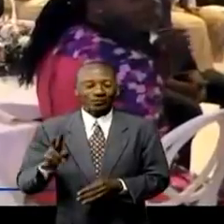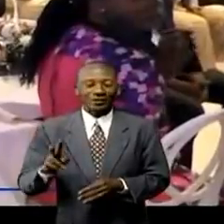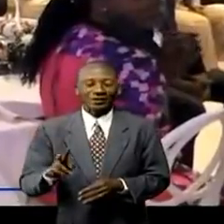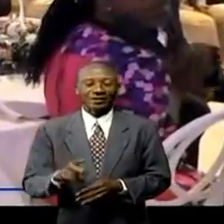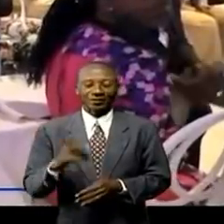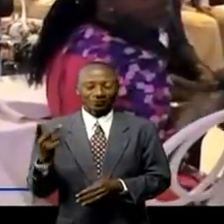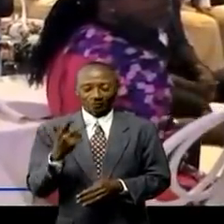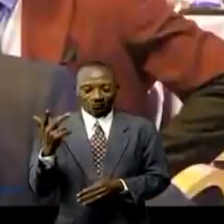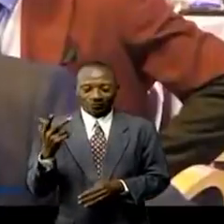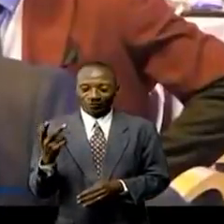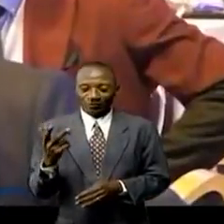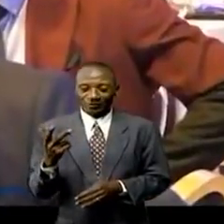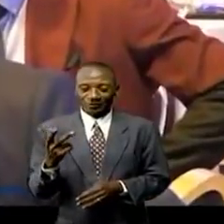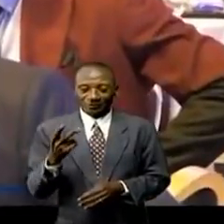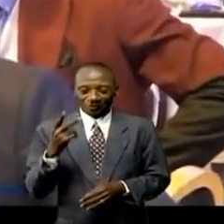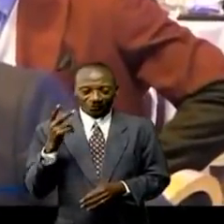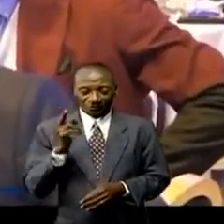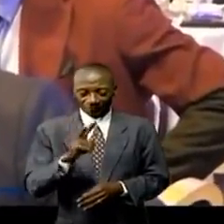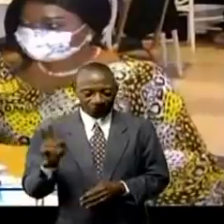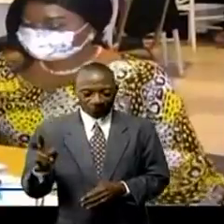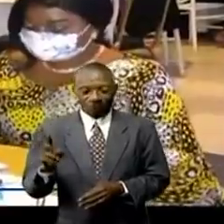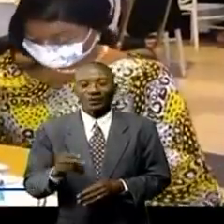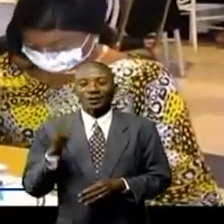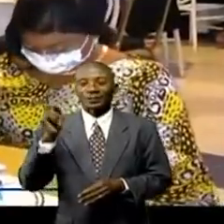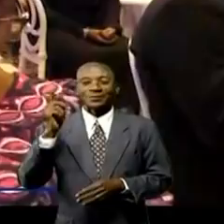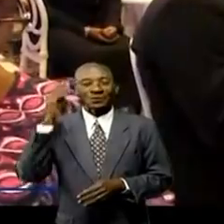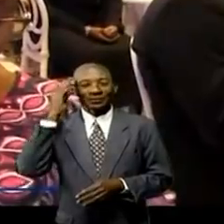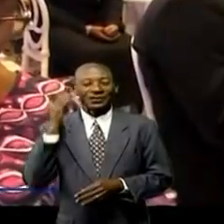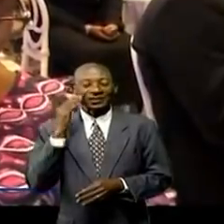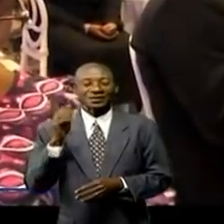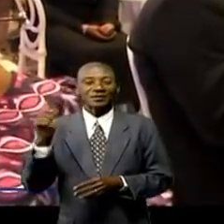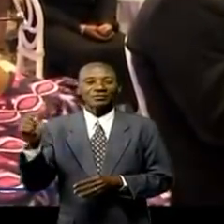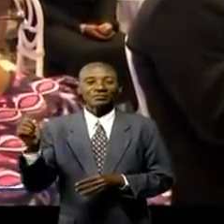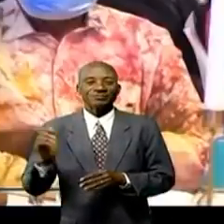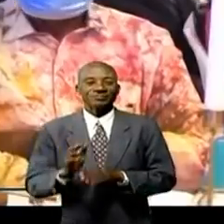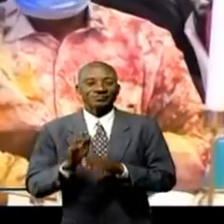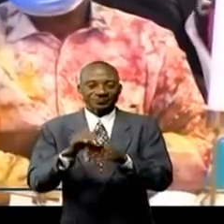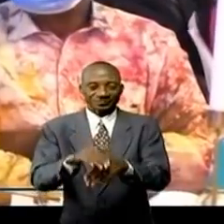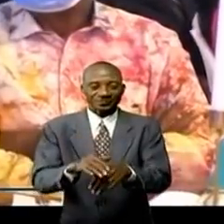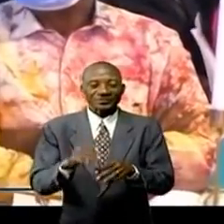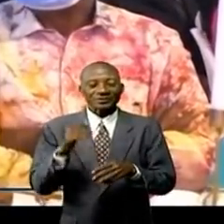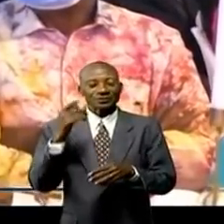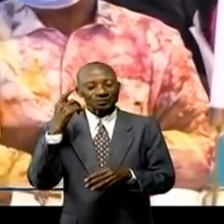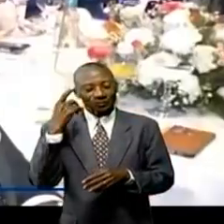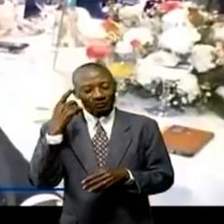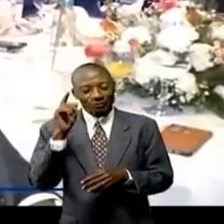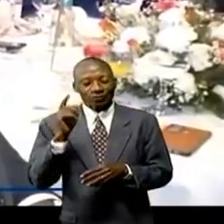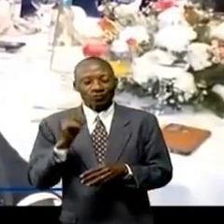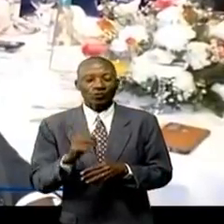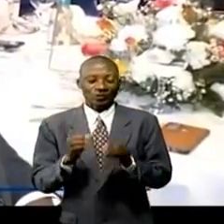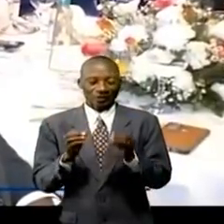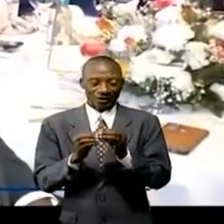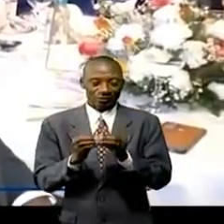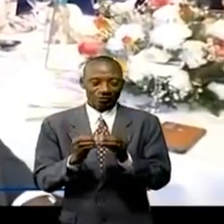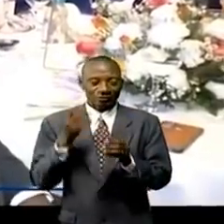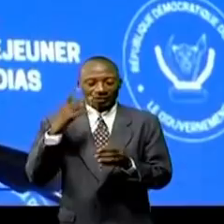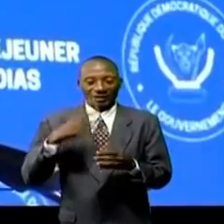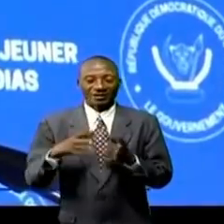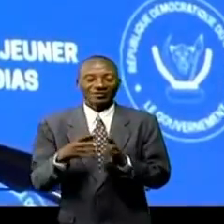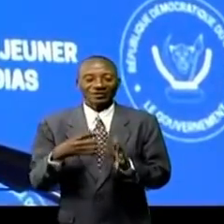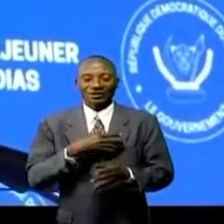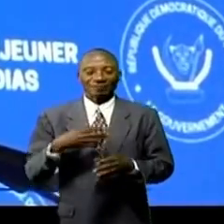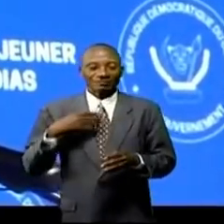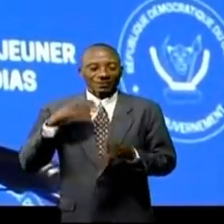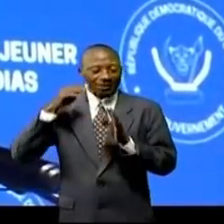forme pour renforcer les rapports étroits et des conviabilités entre son gouvernement et les hommes et femmes des médias. Les chefs